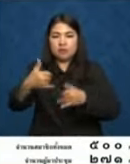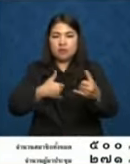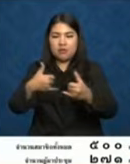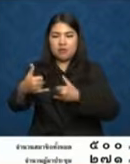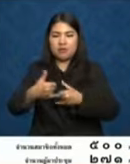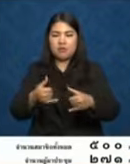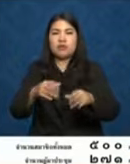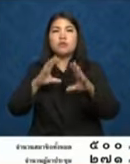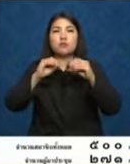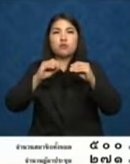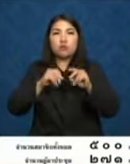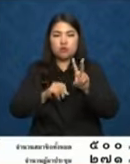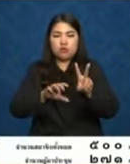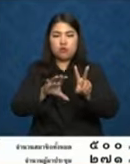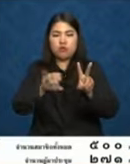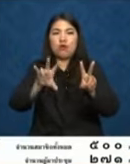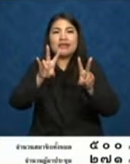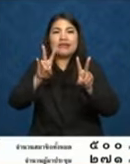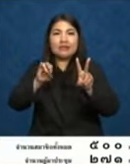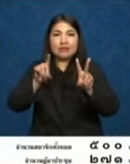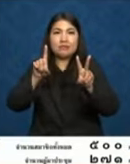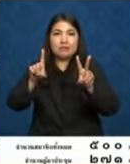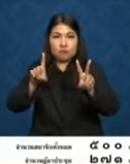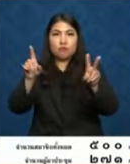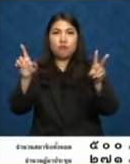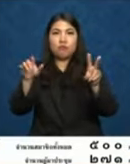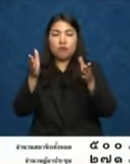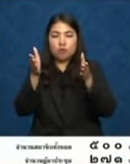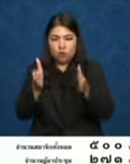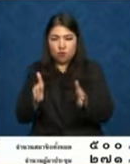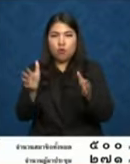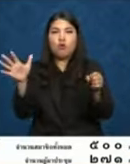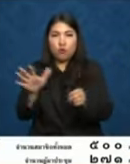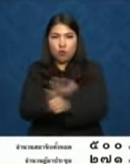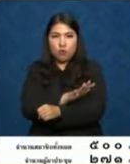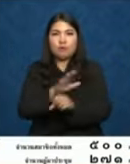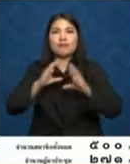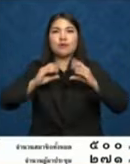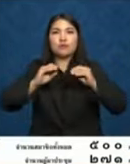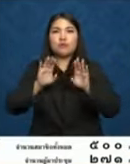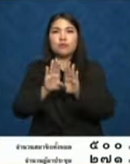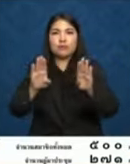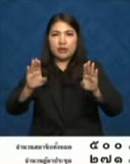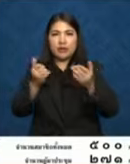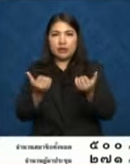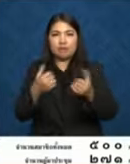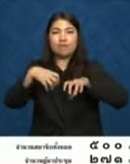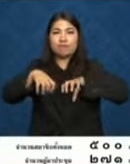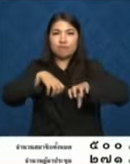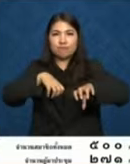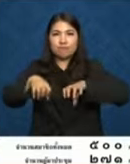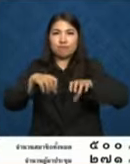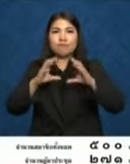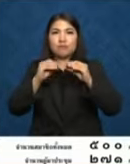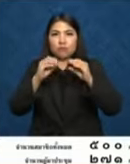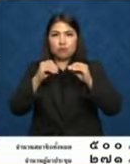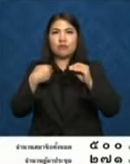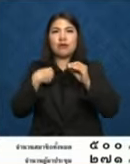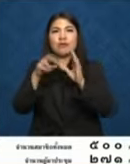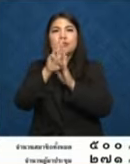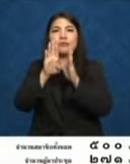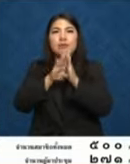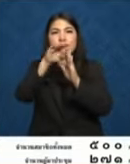จำนวน271ท่านครบองค์ประชุมครับผมขอเปิดการประชุมและดำเนินการประชุมตามระเบียบวาระ